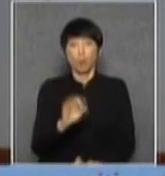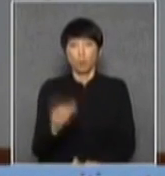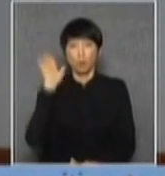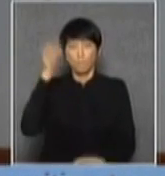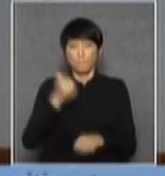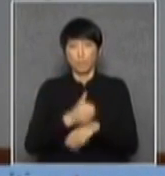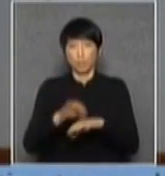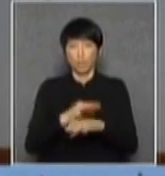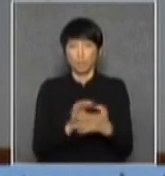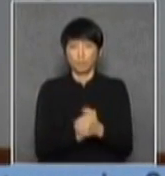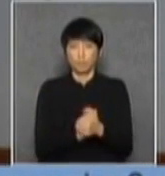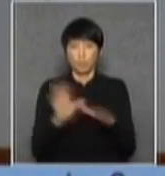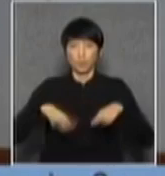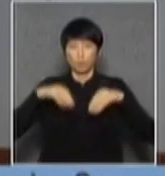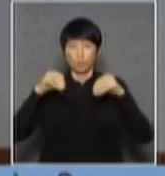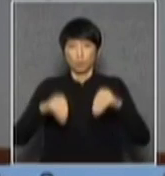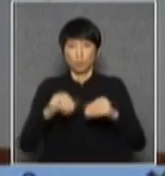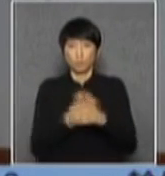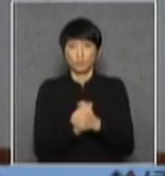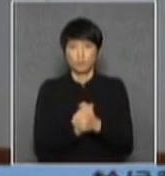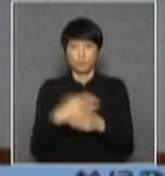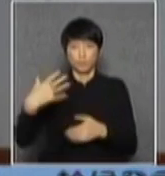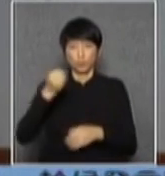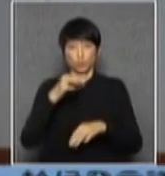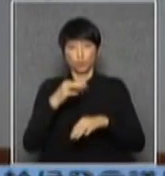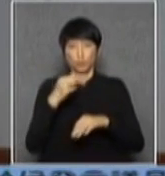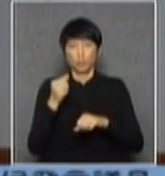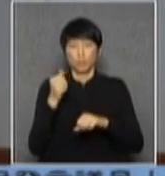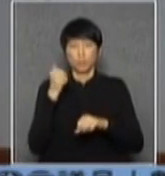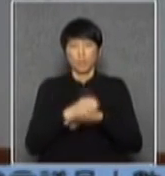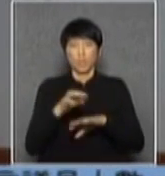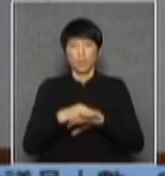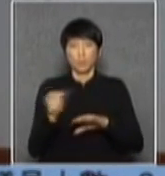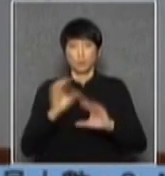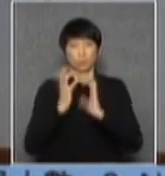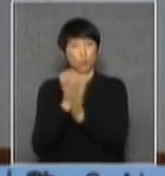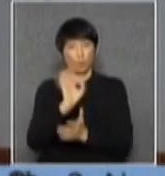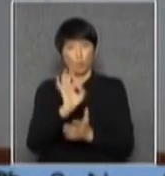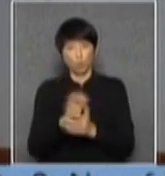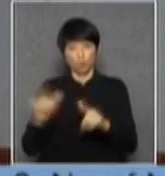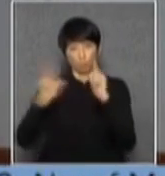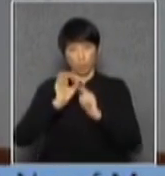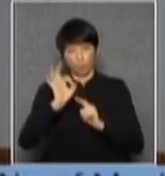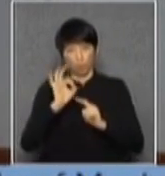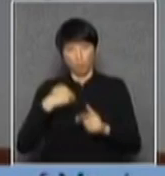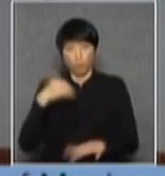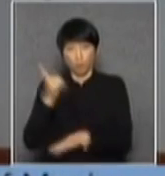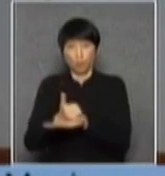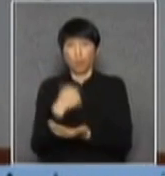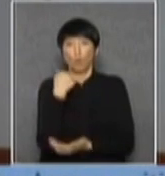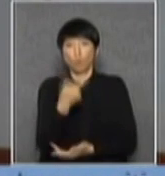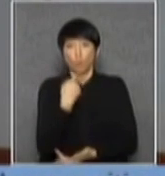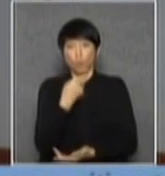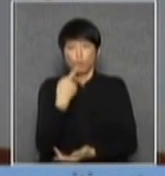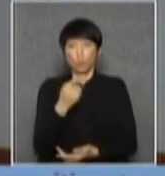澳洲嗰個咧，嗰、那個主權基金咧，我哋係冇㗎嗰個小組嘅，又唔答。咁我喺度講，又話我污蔑